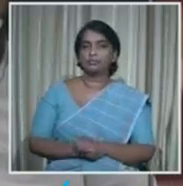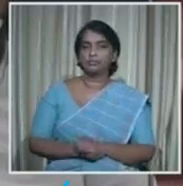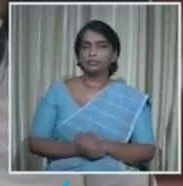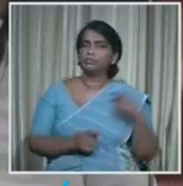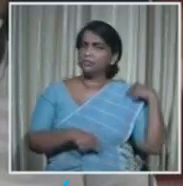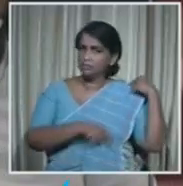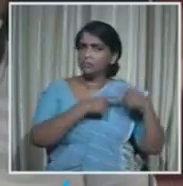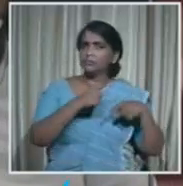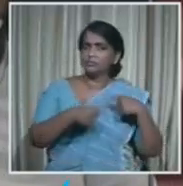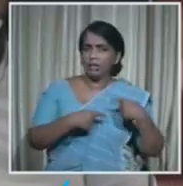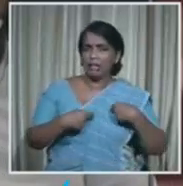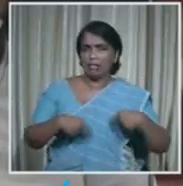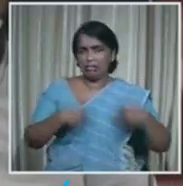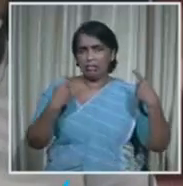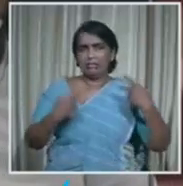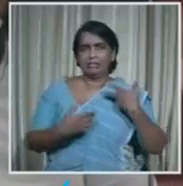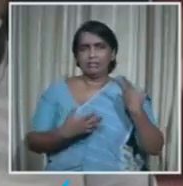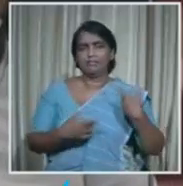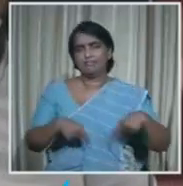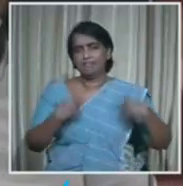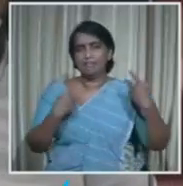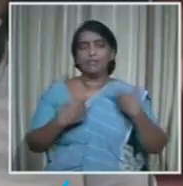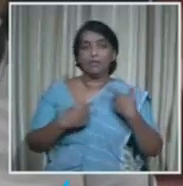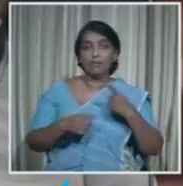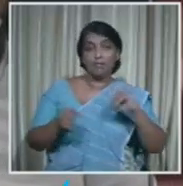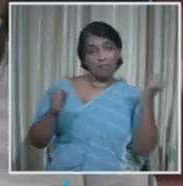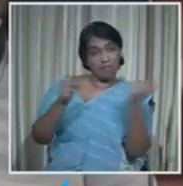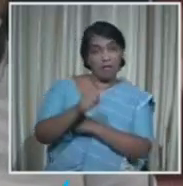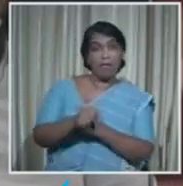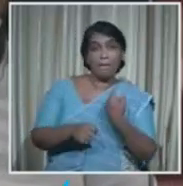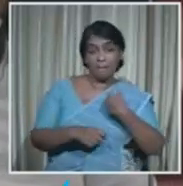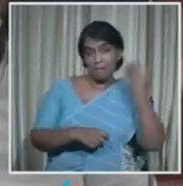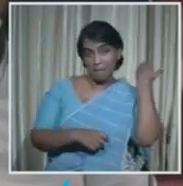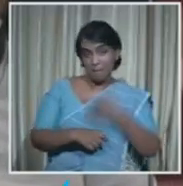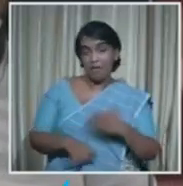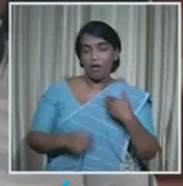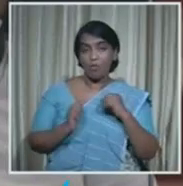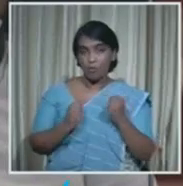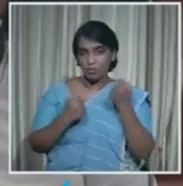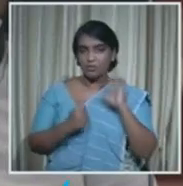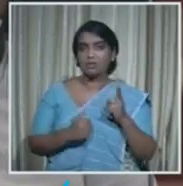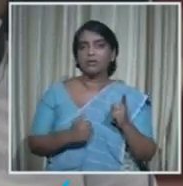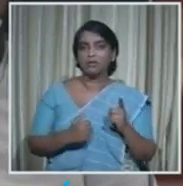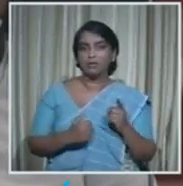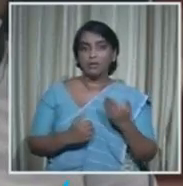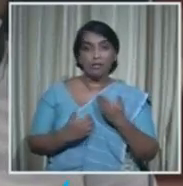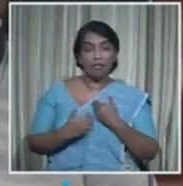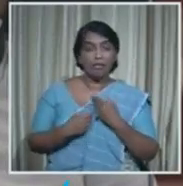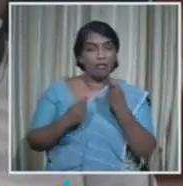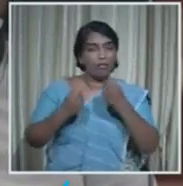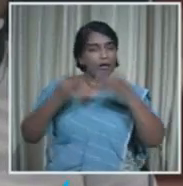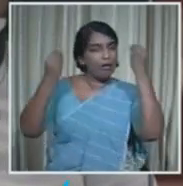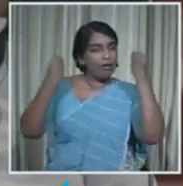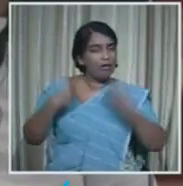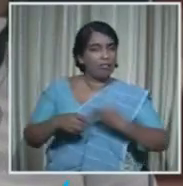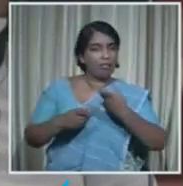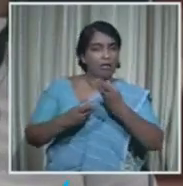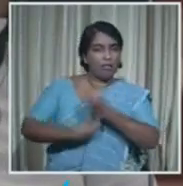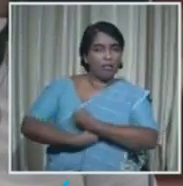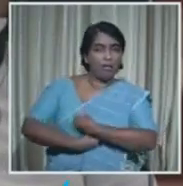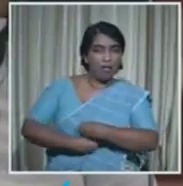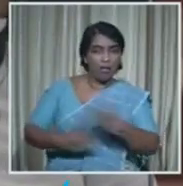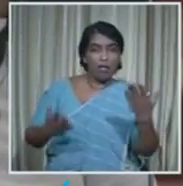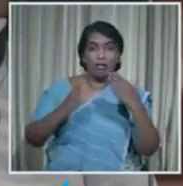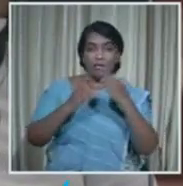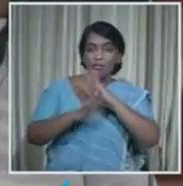digatama tarjanawa mini mara Ma maran utsaha kara. Mawa aarthika washeen ghatane karanna mage